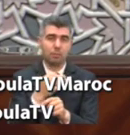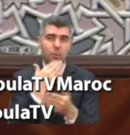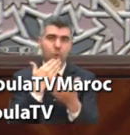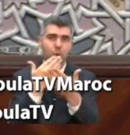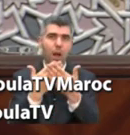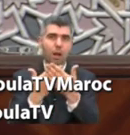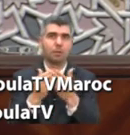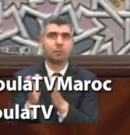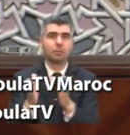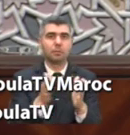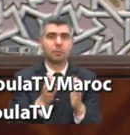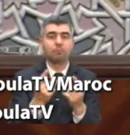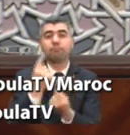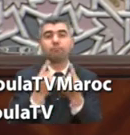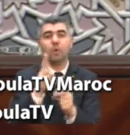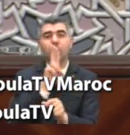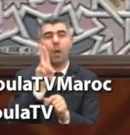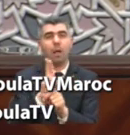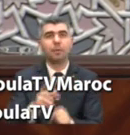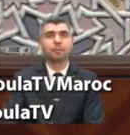محترم. هل من تعقيب إضافي؟